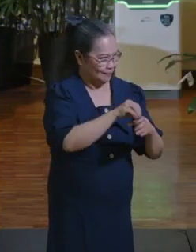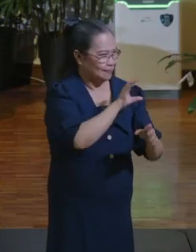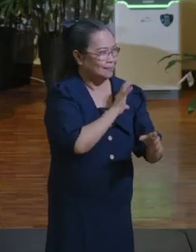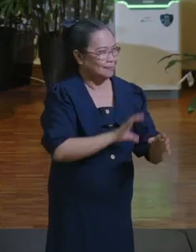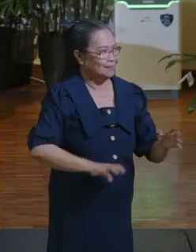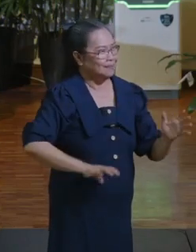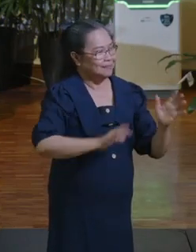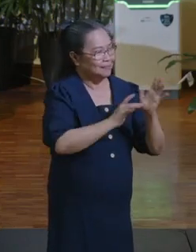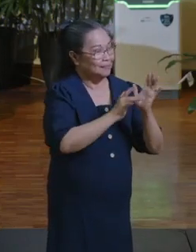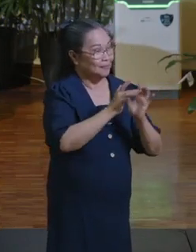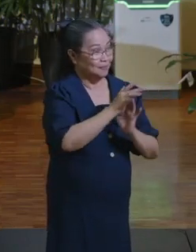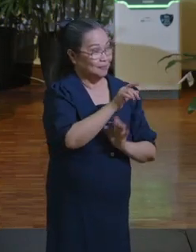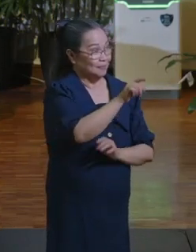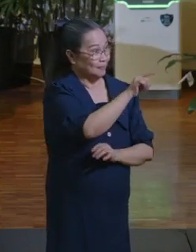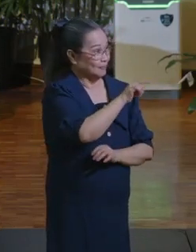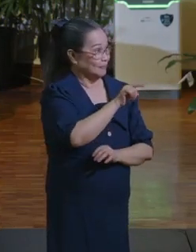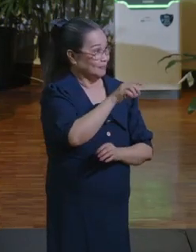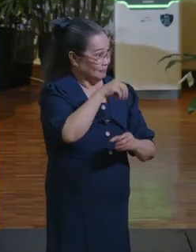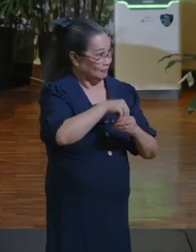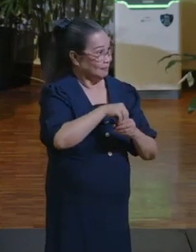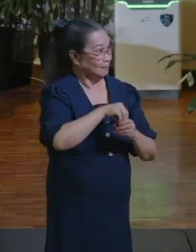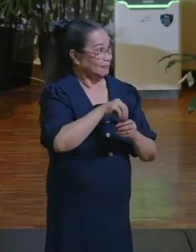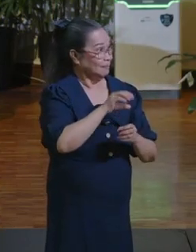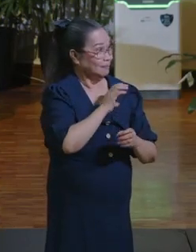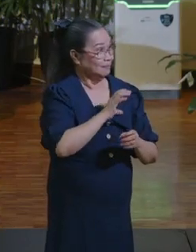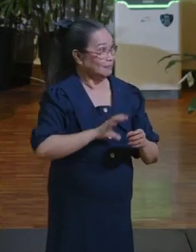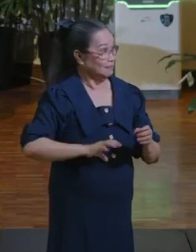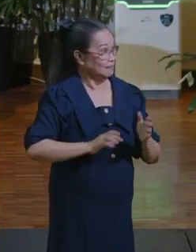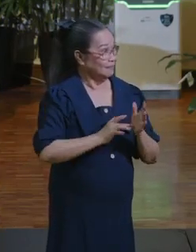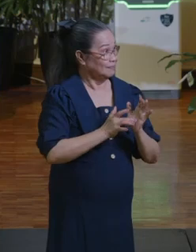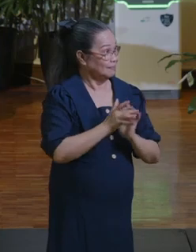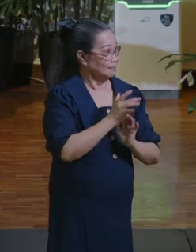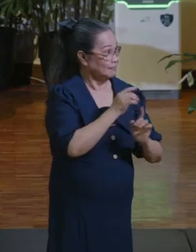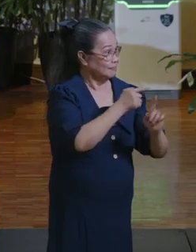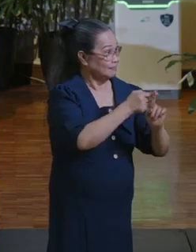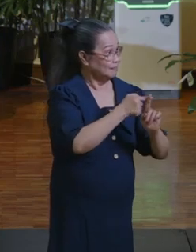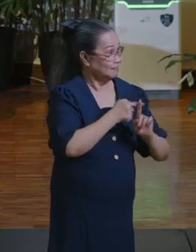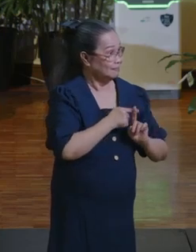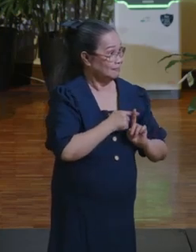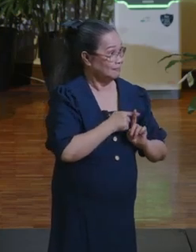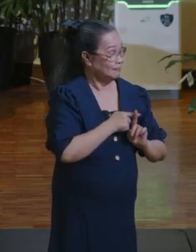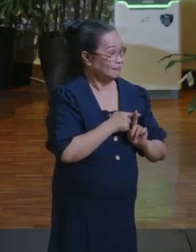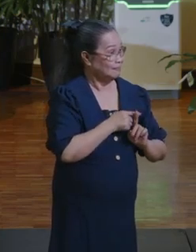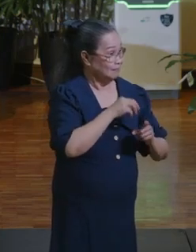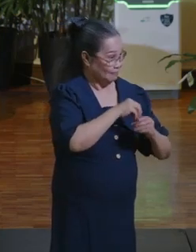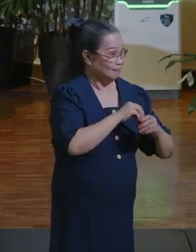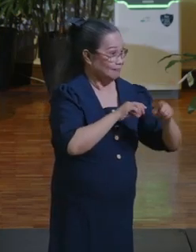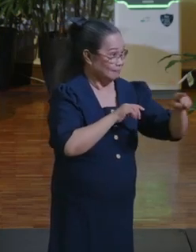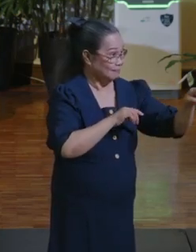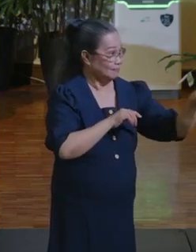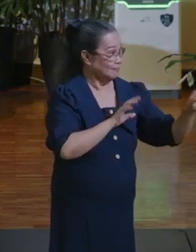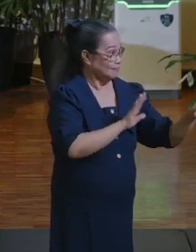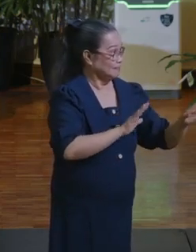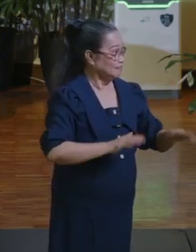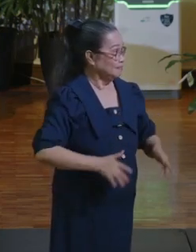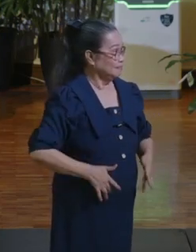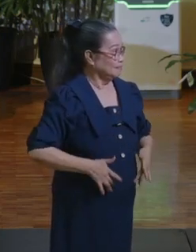Jesus. Kayo po ba ay in Christ Jesus? Siya po ba ay in you?